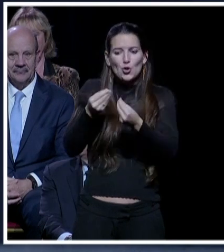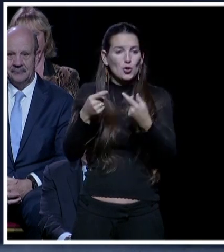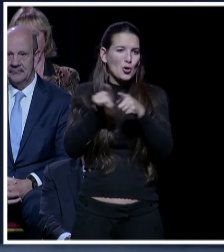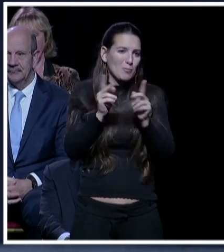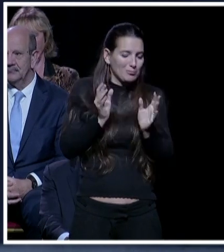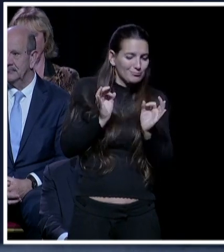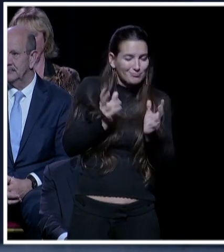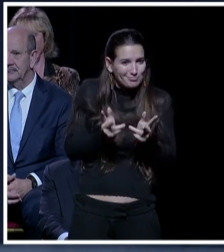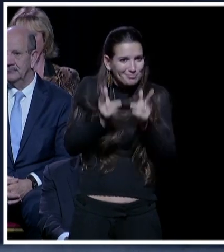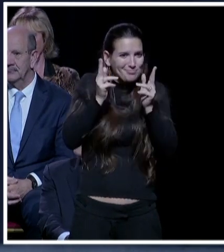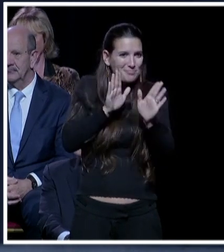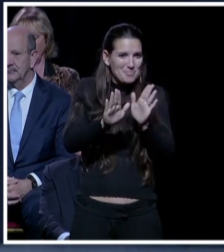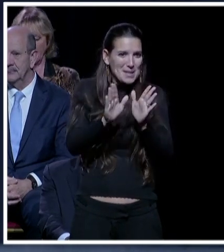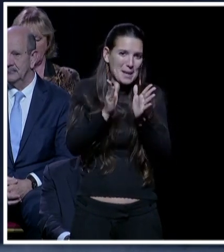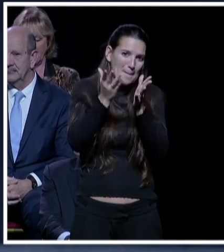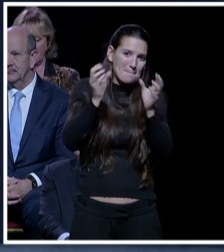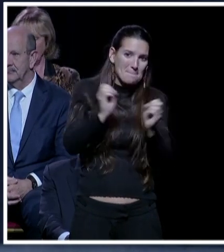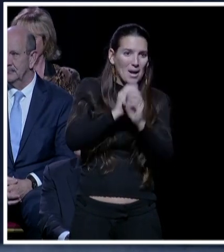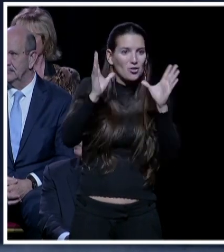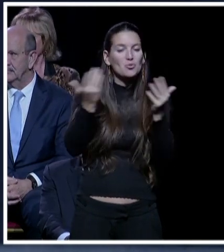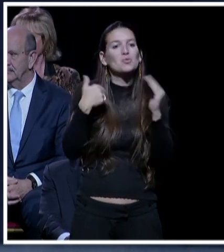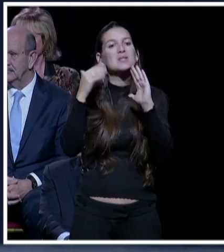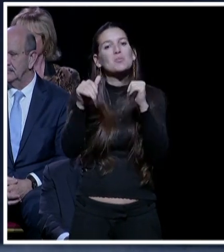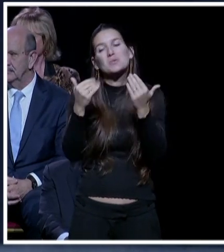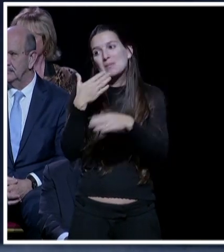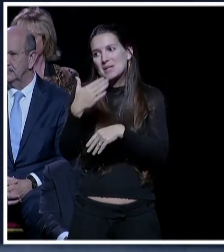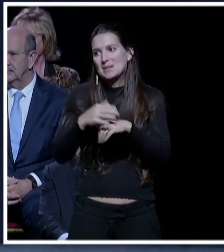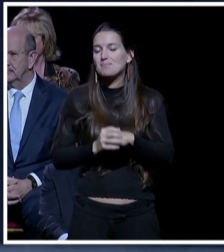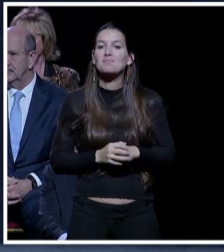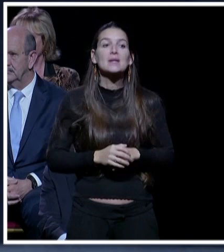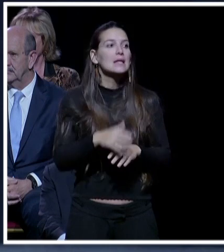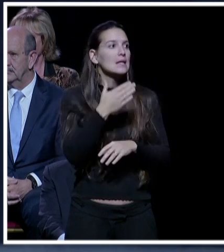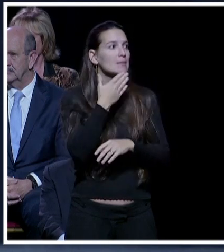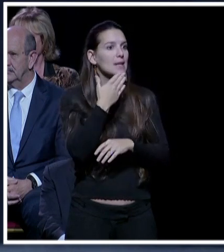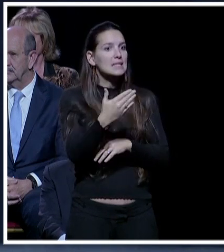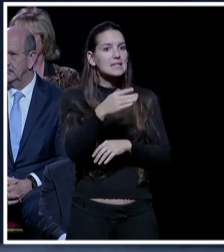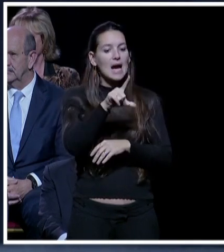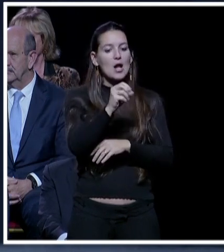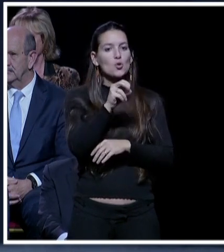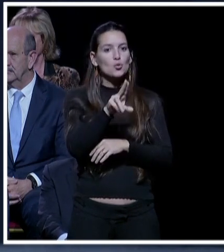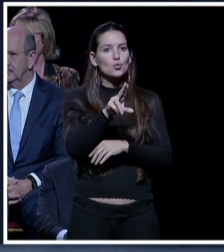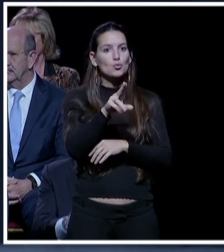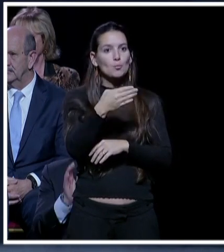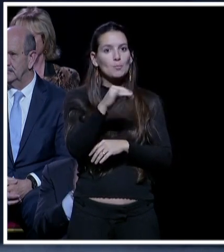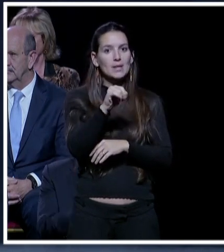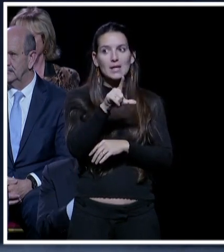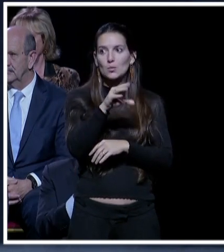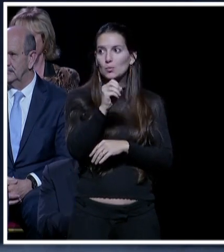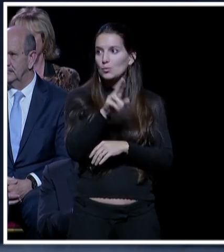J'aurai l'occasion d'en dire quelques mots dans un instant. Merci à Loumiedjou, les traditions provençales qui sont chères